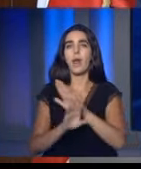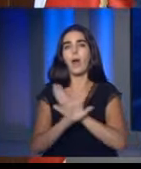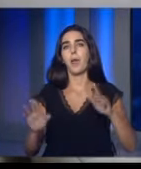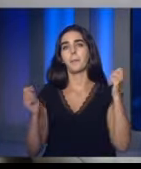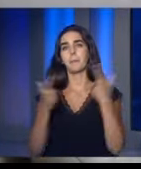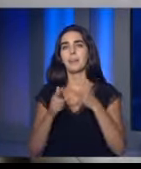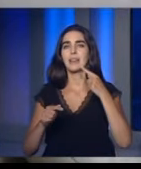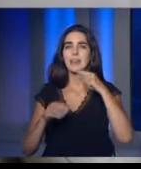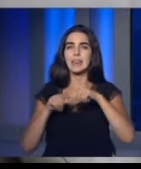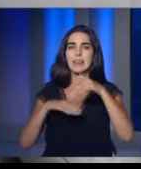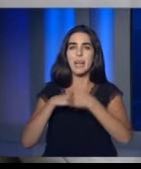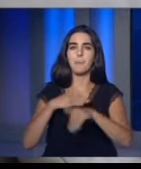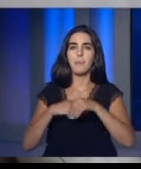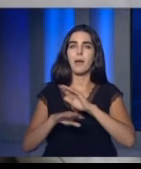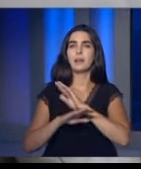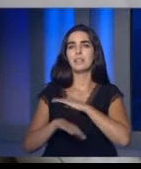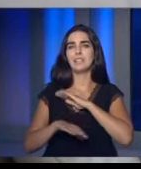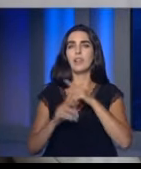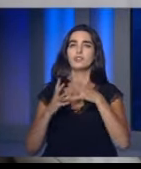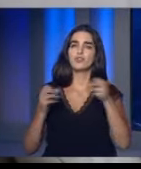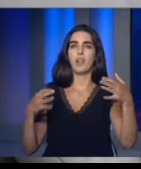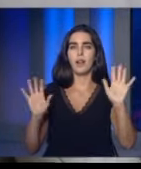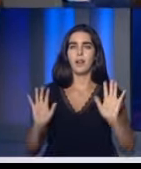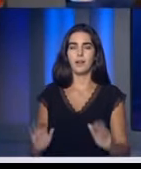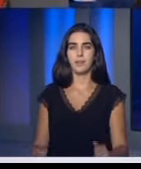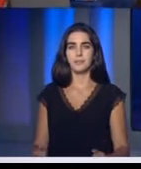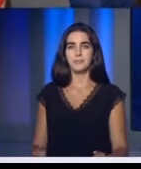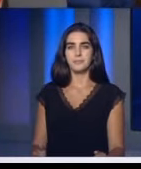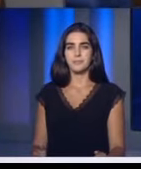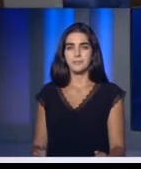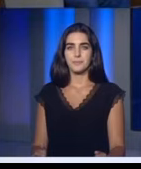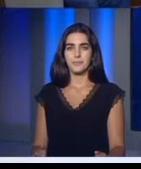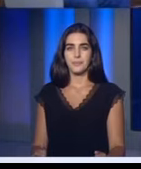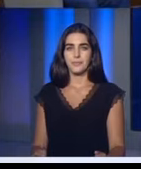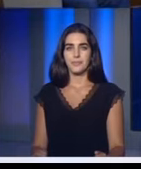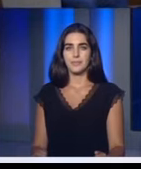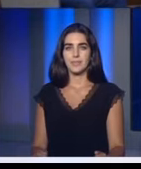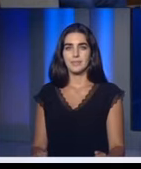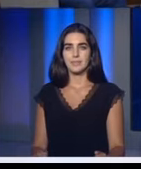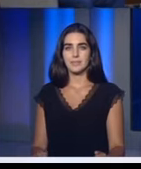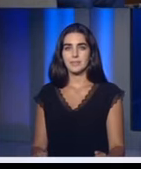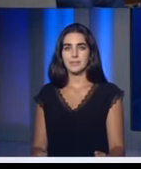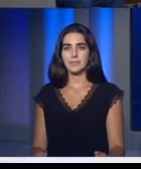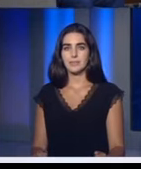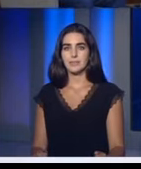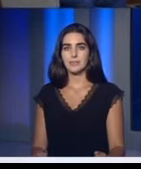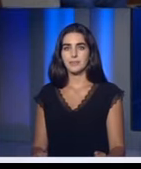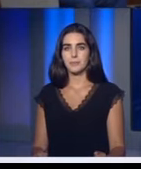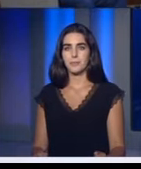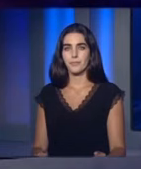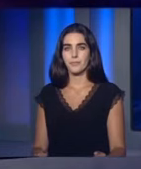لهذا الحل عندما يقرر الإسرائيلي إنهاء الحرب الدموية التي يشنها على غزة.